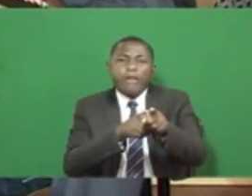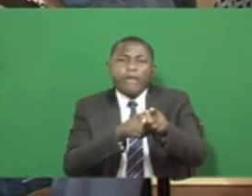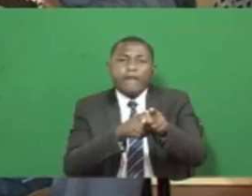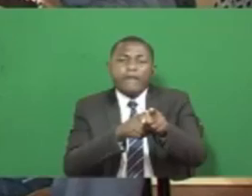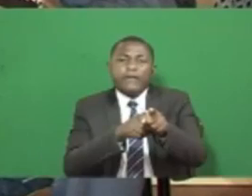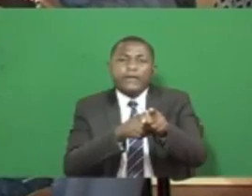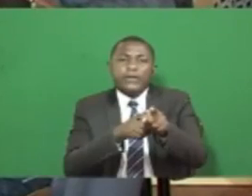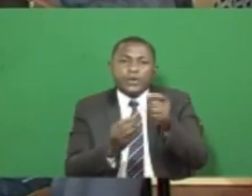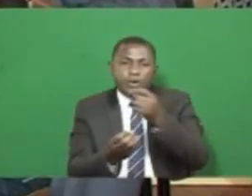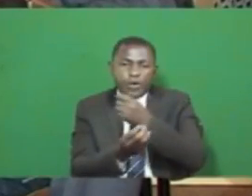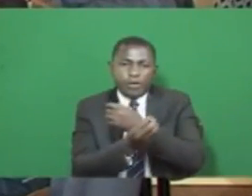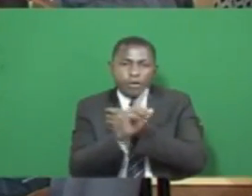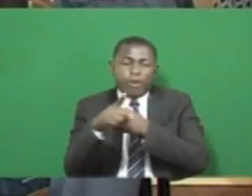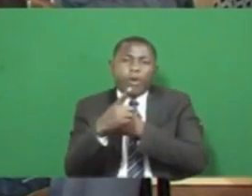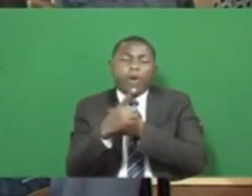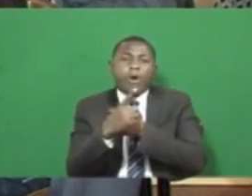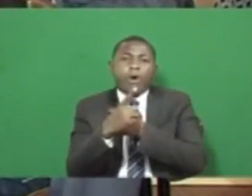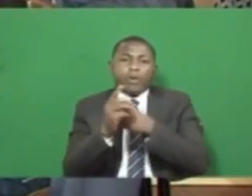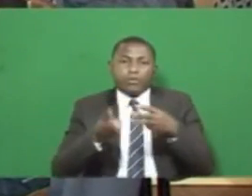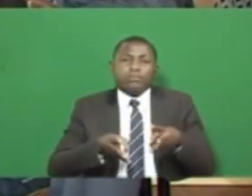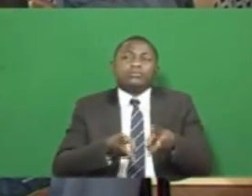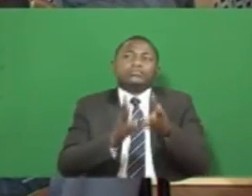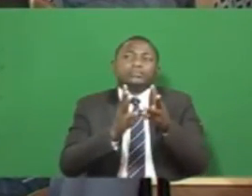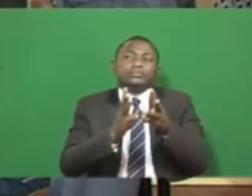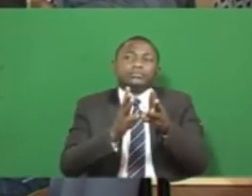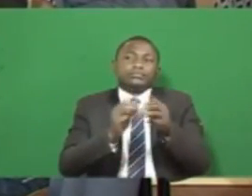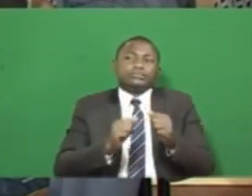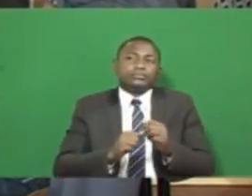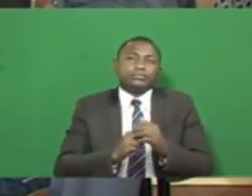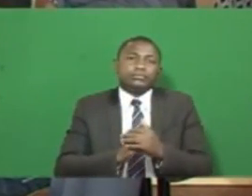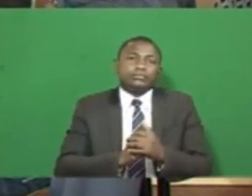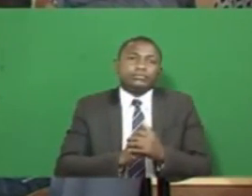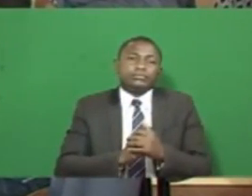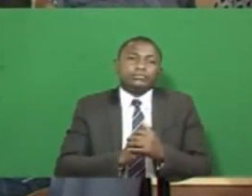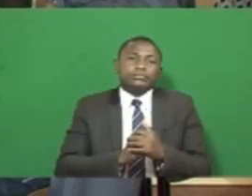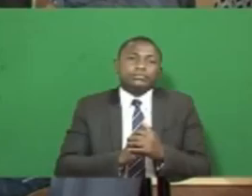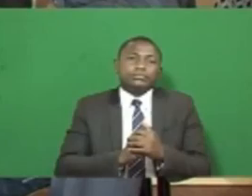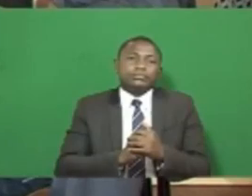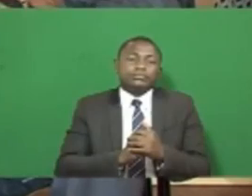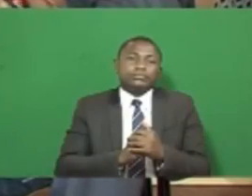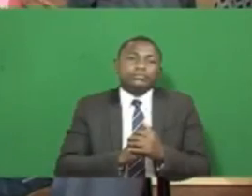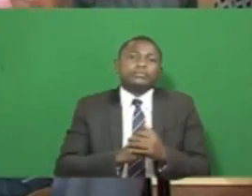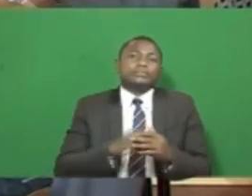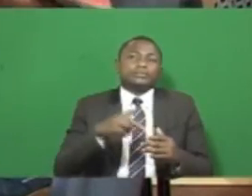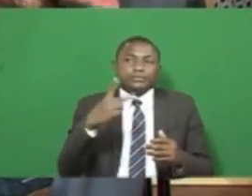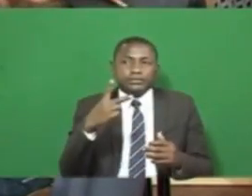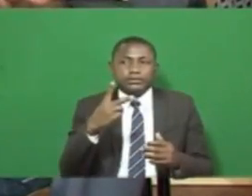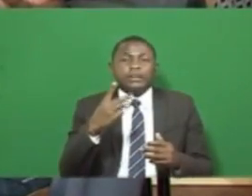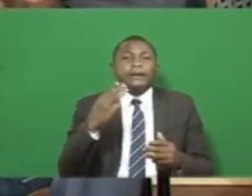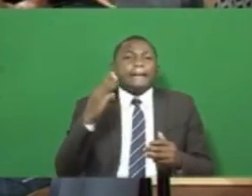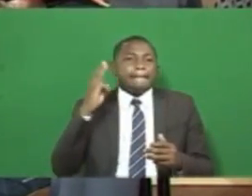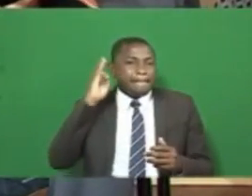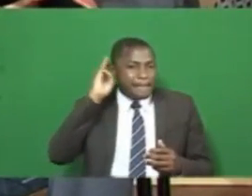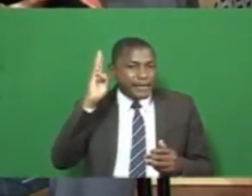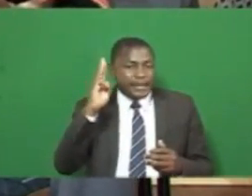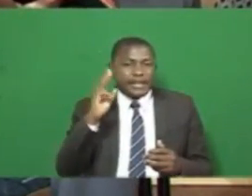Mamusingadiyoyo. Tiripana second Peter. Right. Chapter 2. Chapter 3, sorry. Oh, chapter 3, handitika.